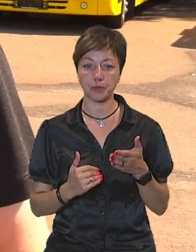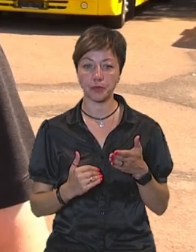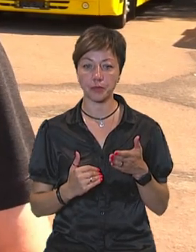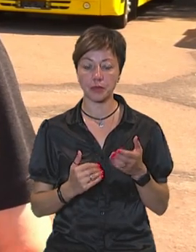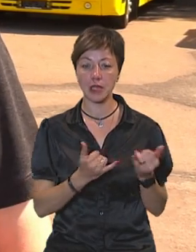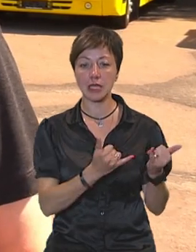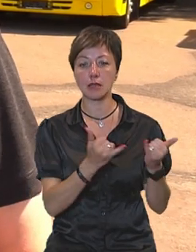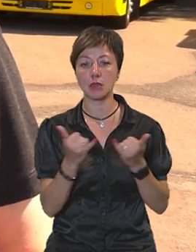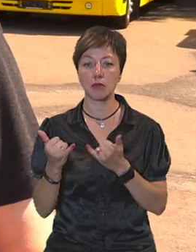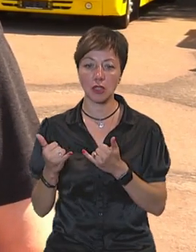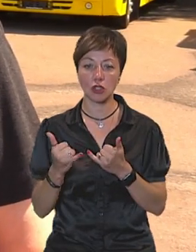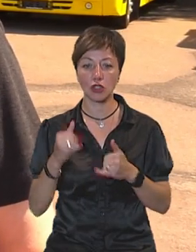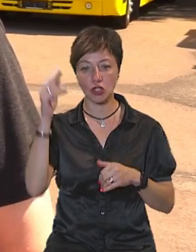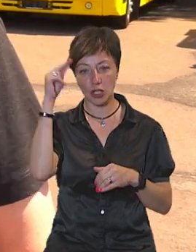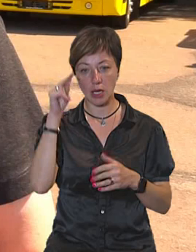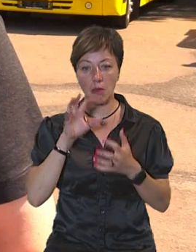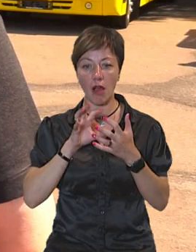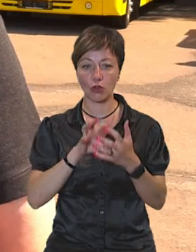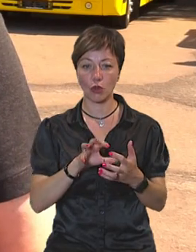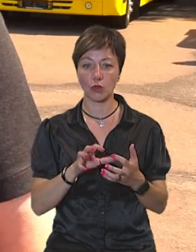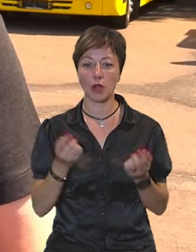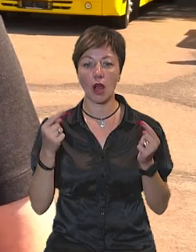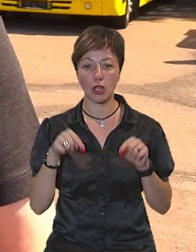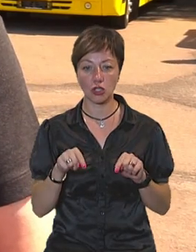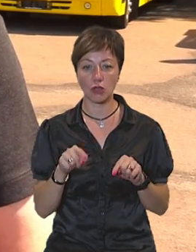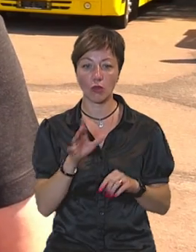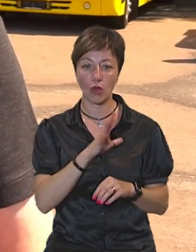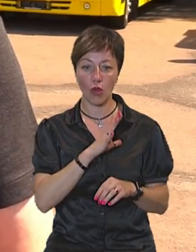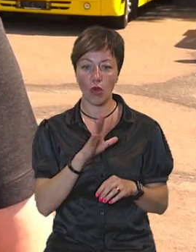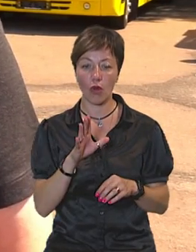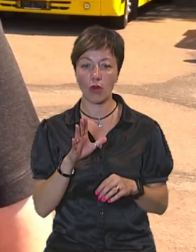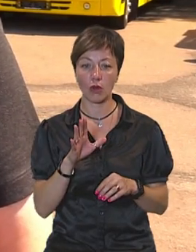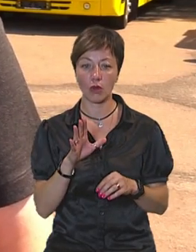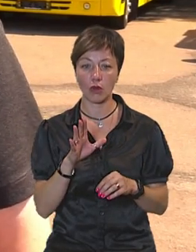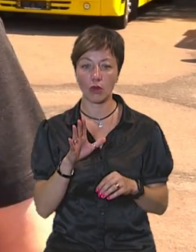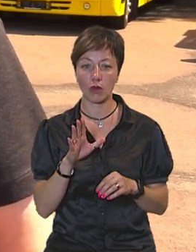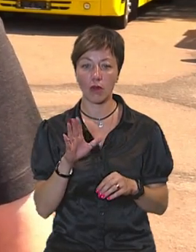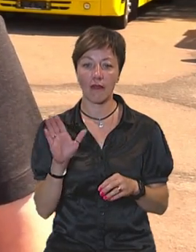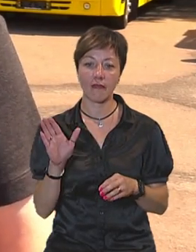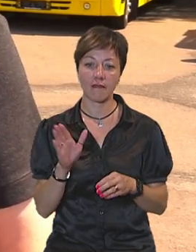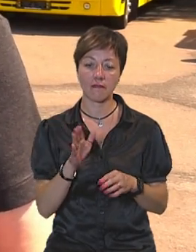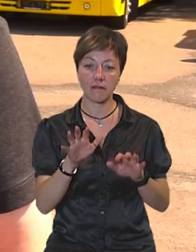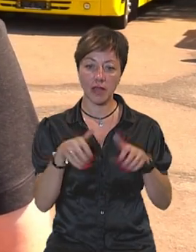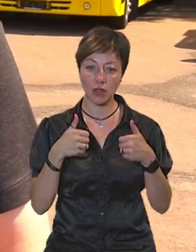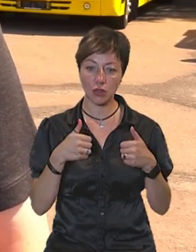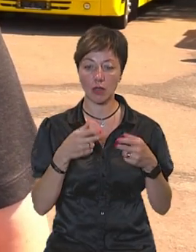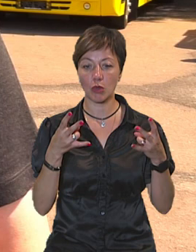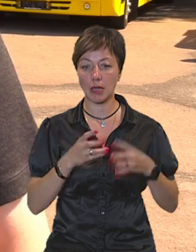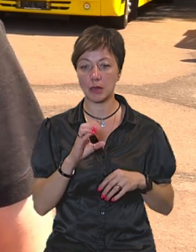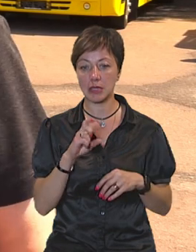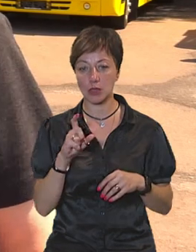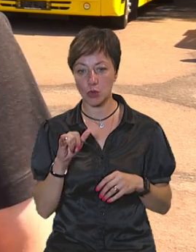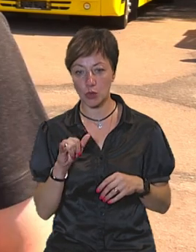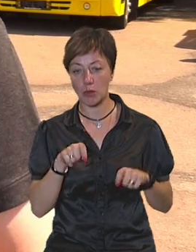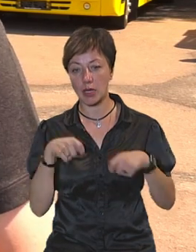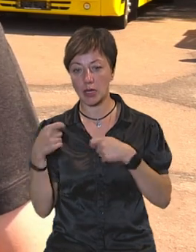встановлена черговість забезпечення шкільними автобусами, адже було вилучення на потреби ЗСУ, була передача на потреби